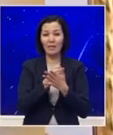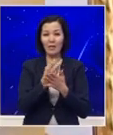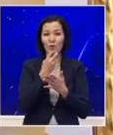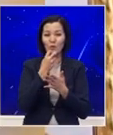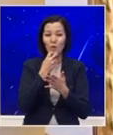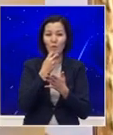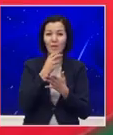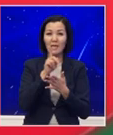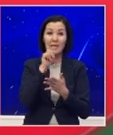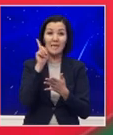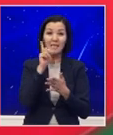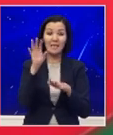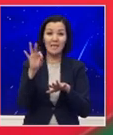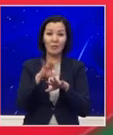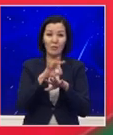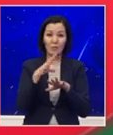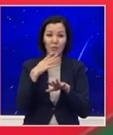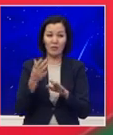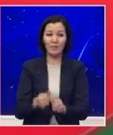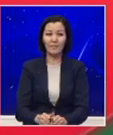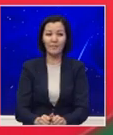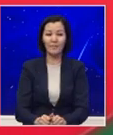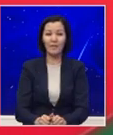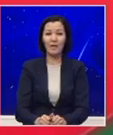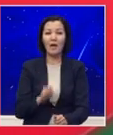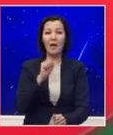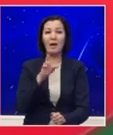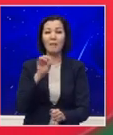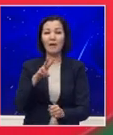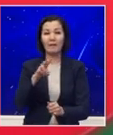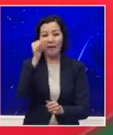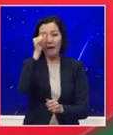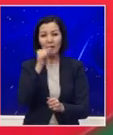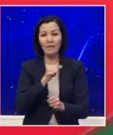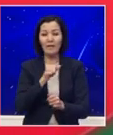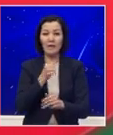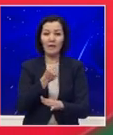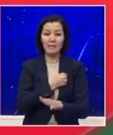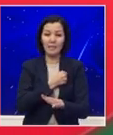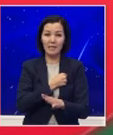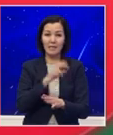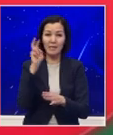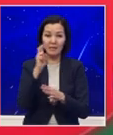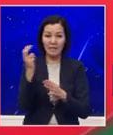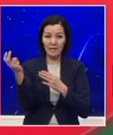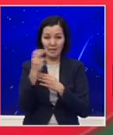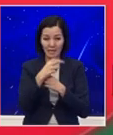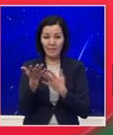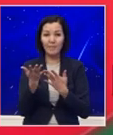әзілдейтін. Ақпан айында әскерден келдім. Содан органда істедім. Органда